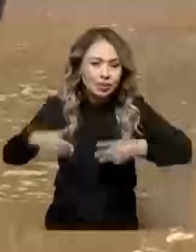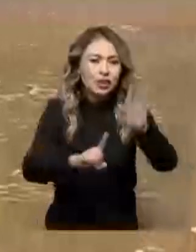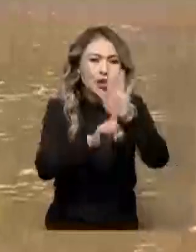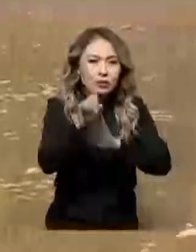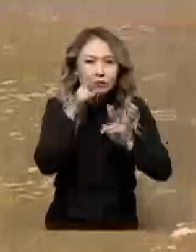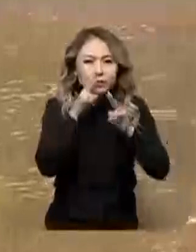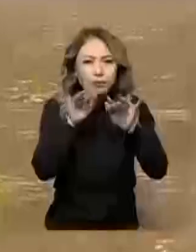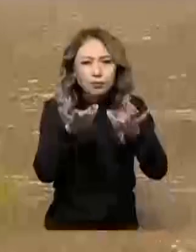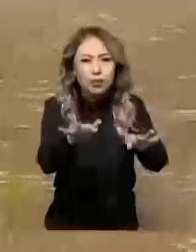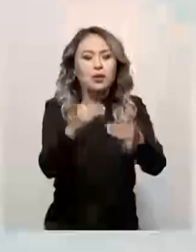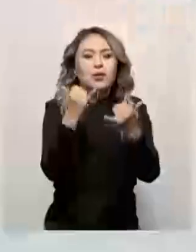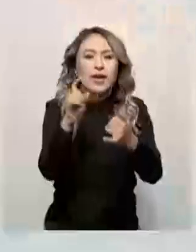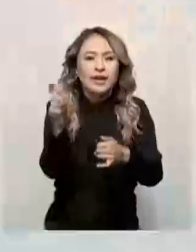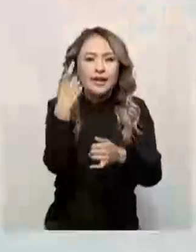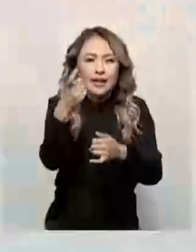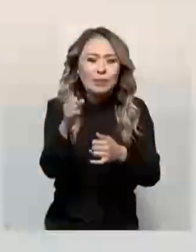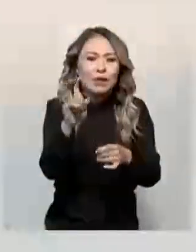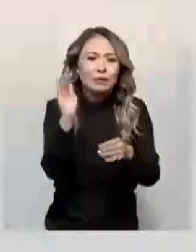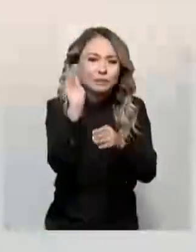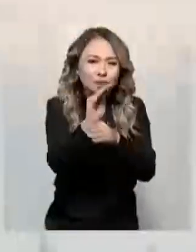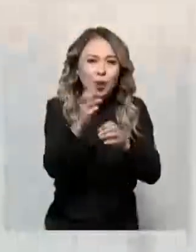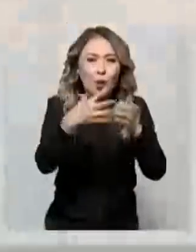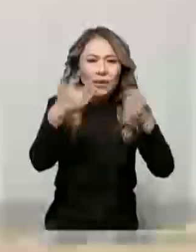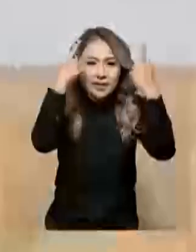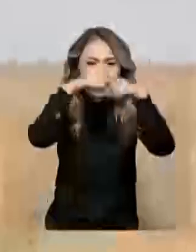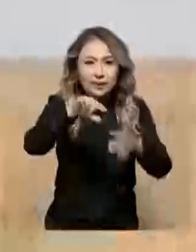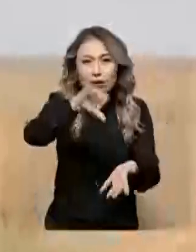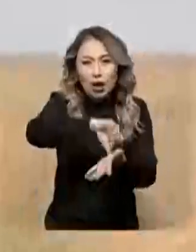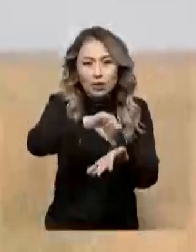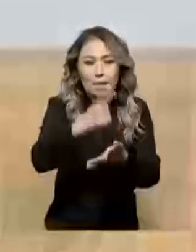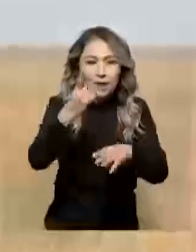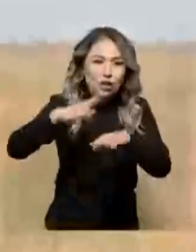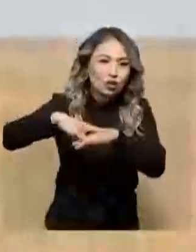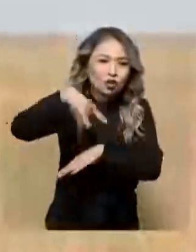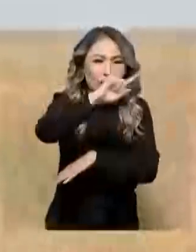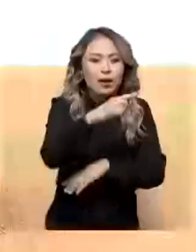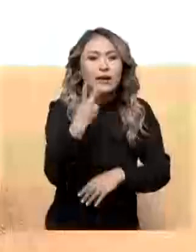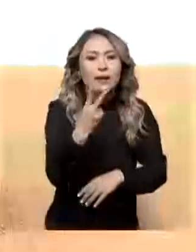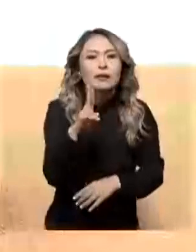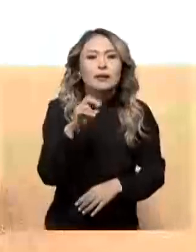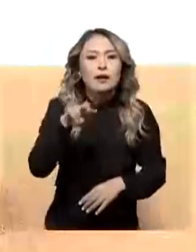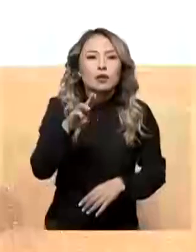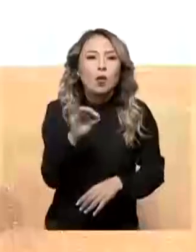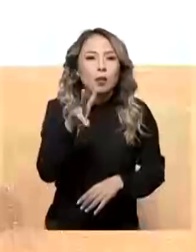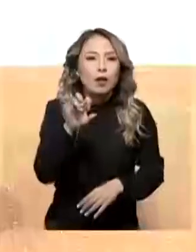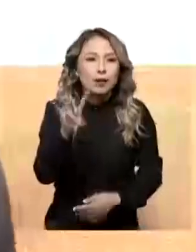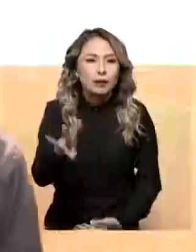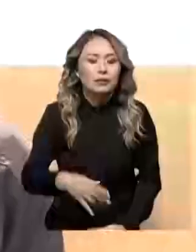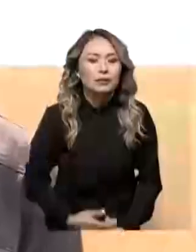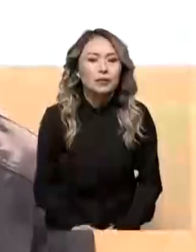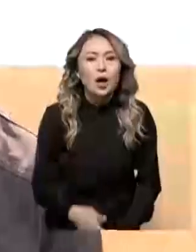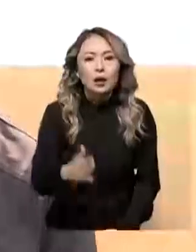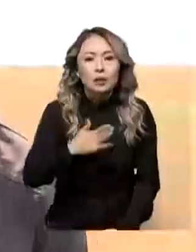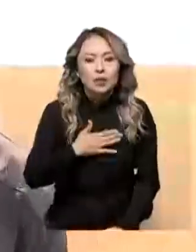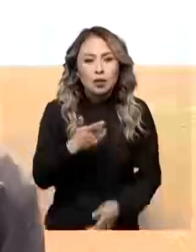Қазір Наурызым ауданында химиялық өңдеуге 15 техника тартылған. Бір ұшақ, 2 дельтаплан бар. В первую очередь погода. Біз үшін